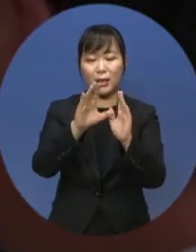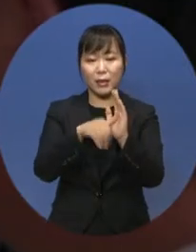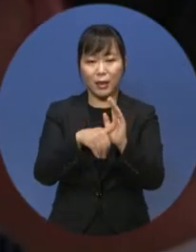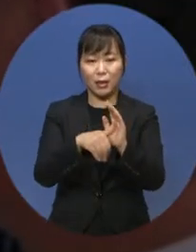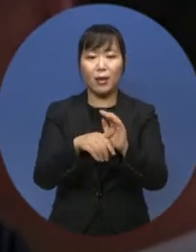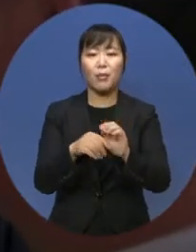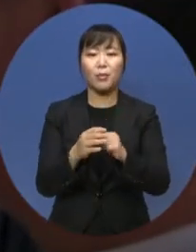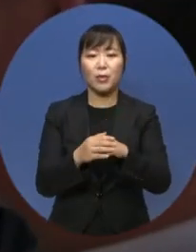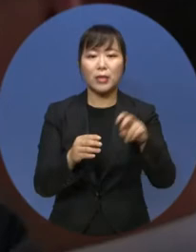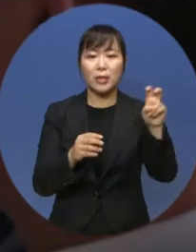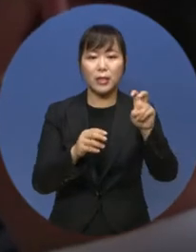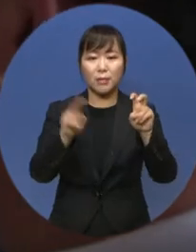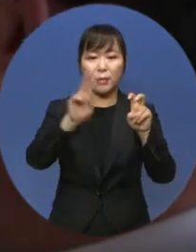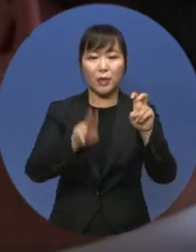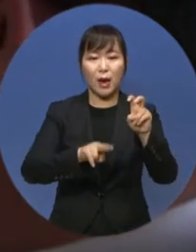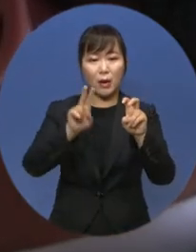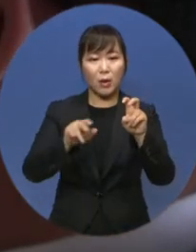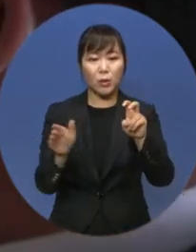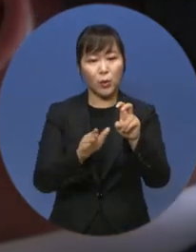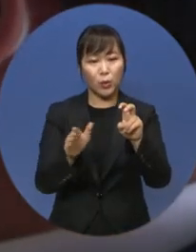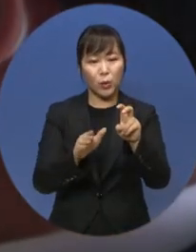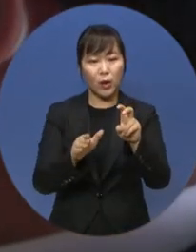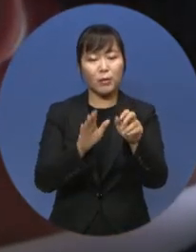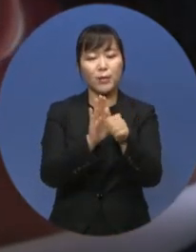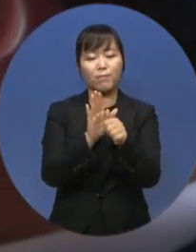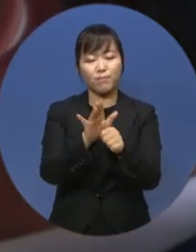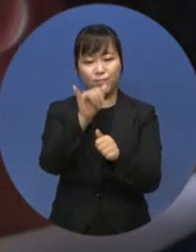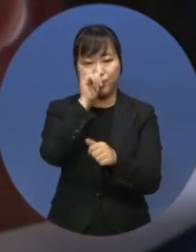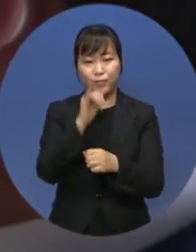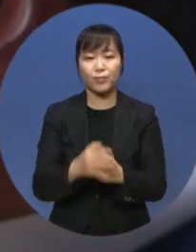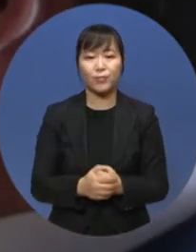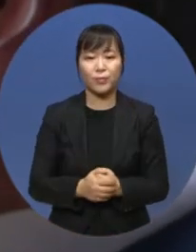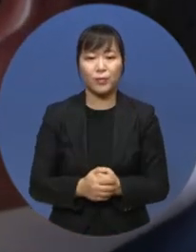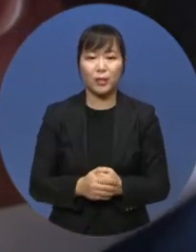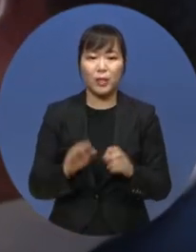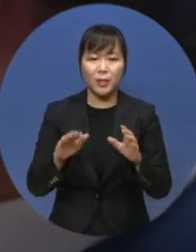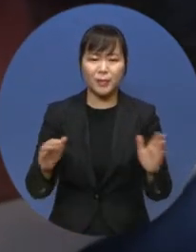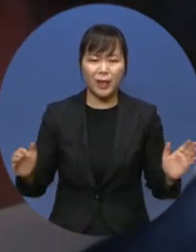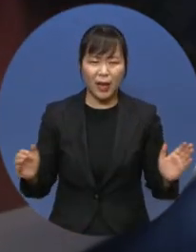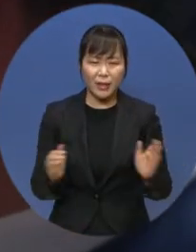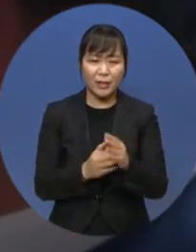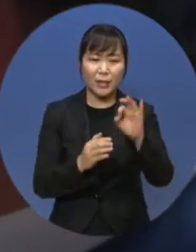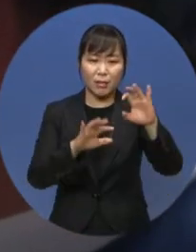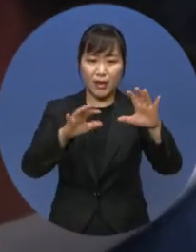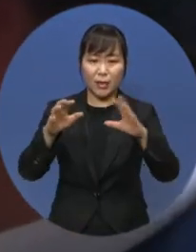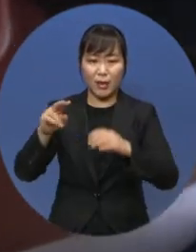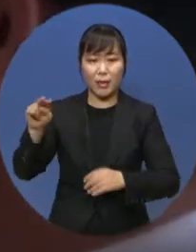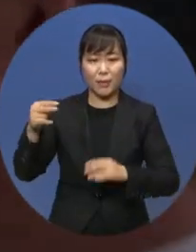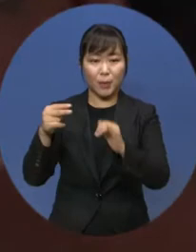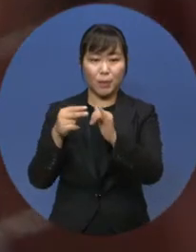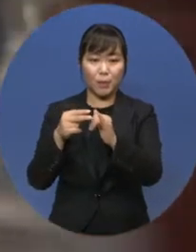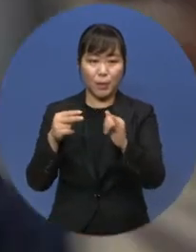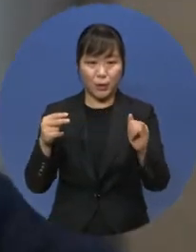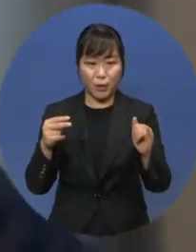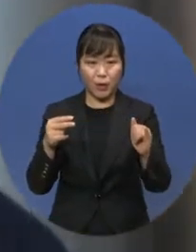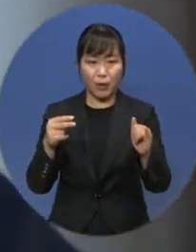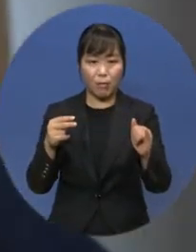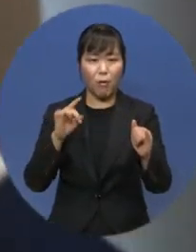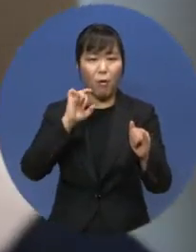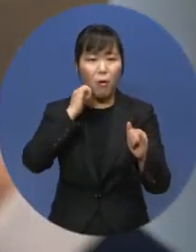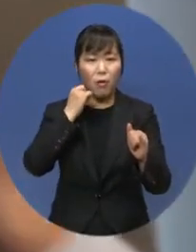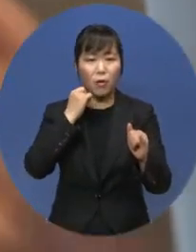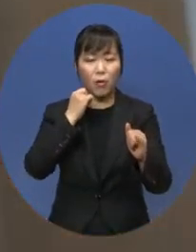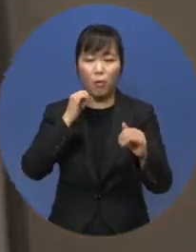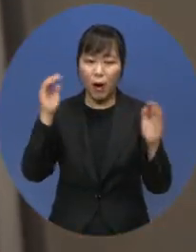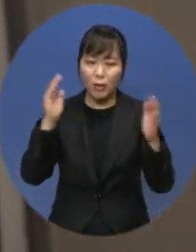20달러의 장학금이 지원되고 있습니다. 김 총재는 지금까지 10개 나라 200여 명 환자인 불우한